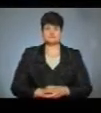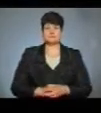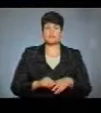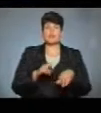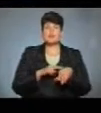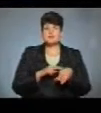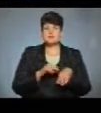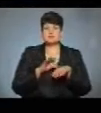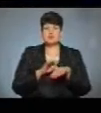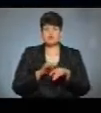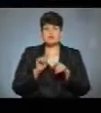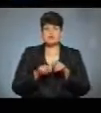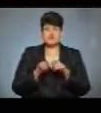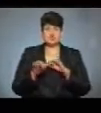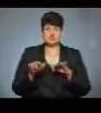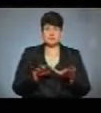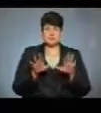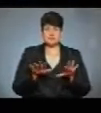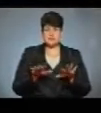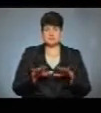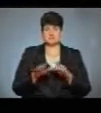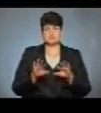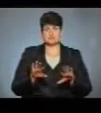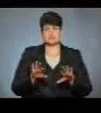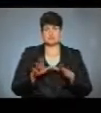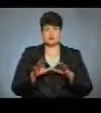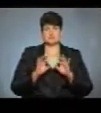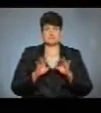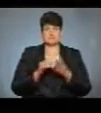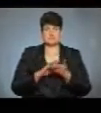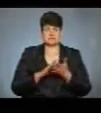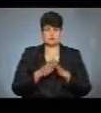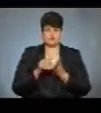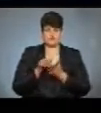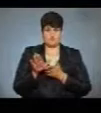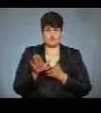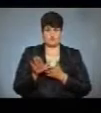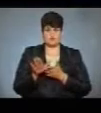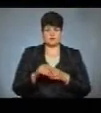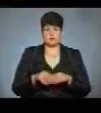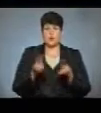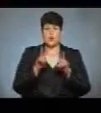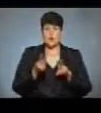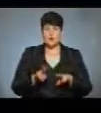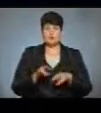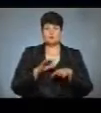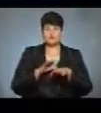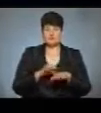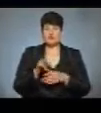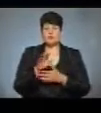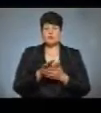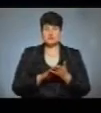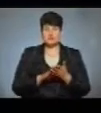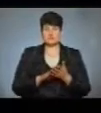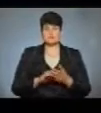які проводили слідчі дії на місці події, коментувати ситуацію відмовилися. Огляд проводиться, вибачайте, ЦГЗ,